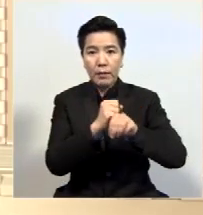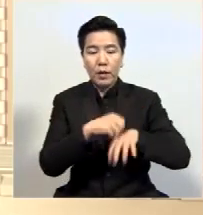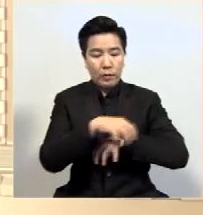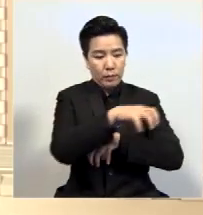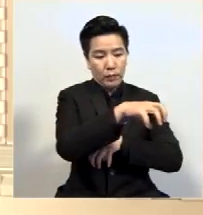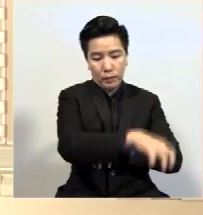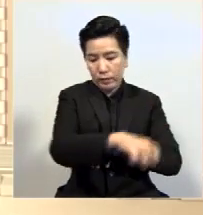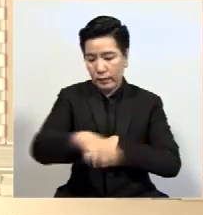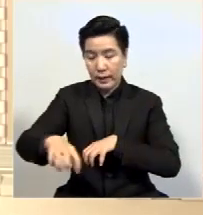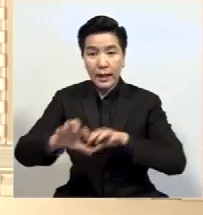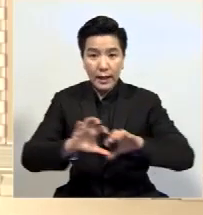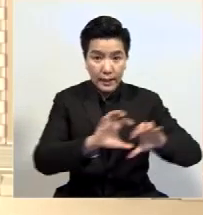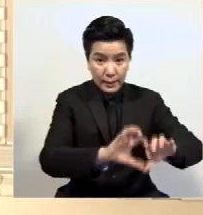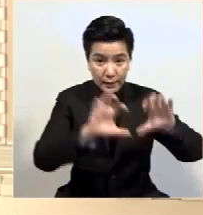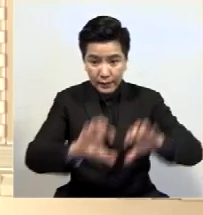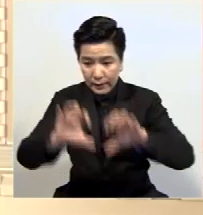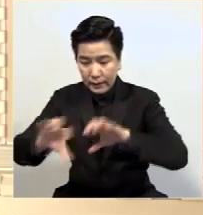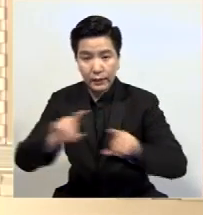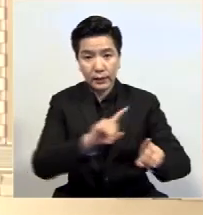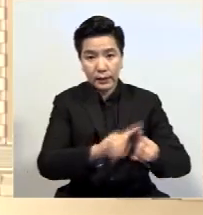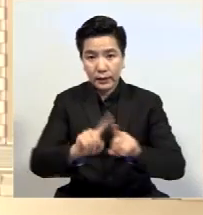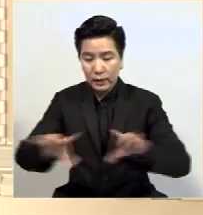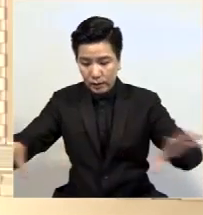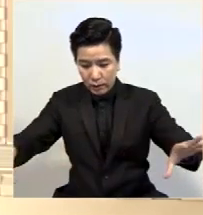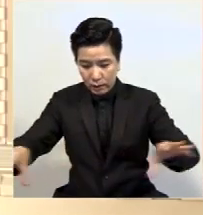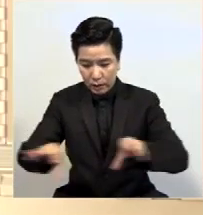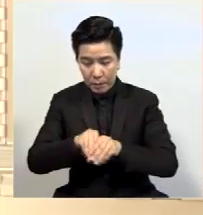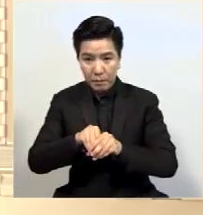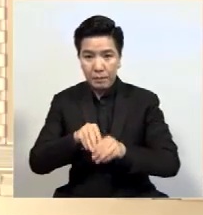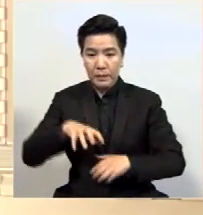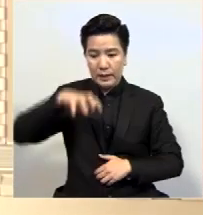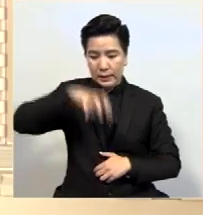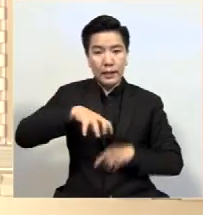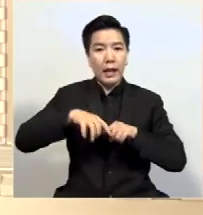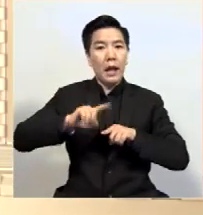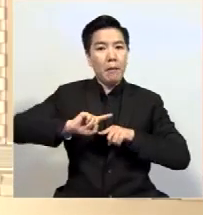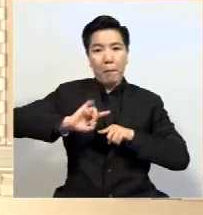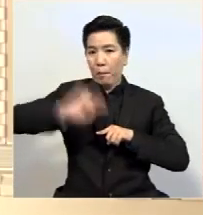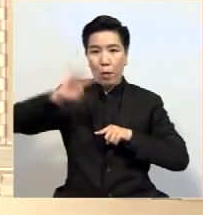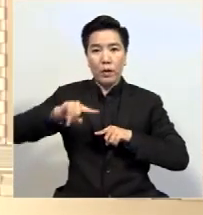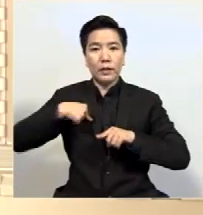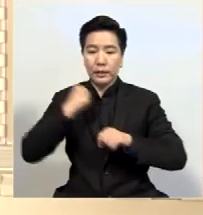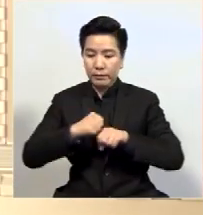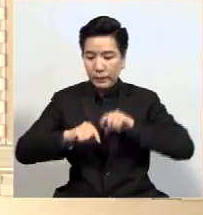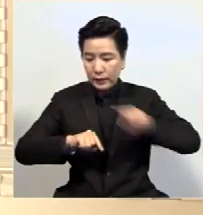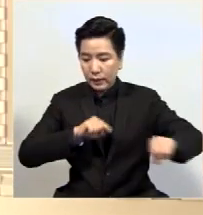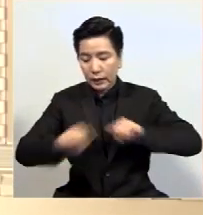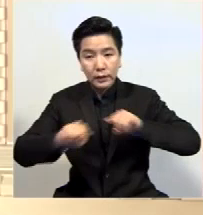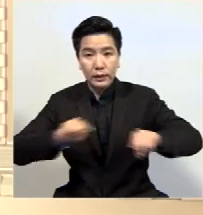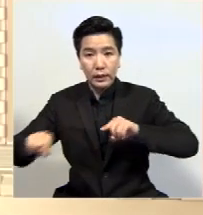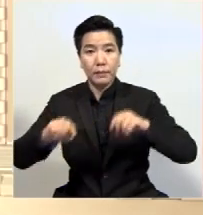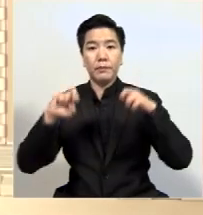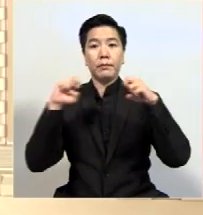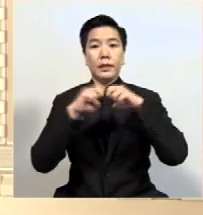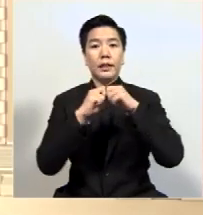ทุกส่วนราชการและสั่งการทุกส่วนราชการได้อย่างมีเอกภาพรวดเร็วเนื่องจากในสถานการณ์วิกฤต